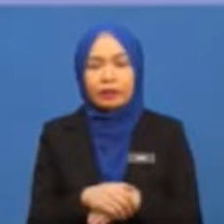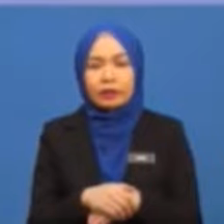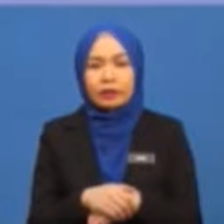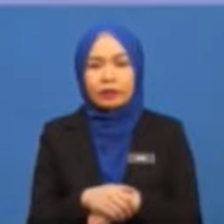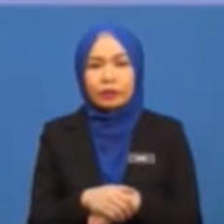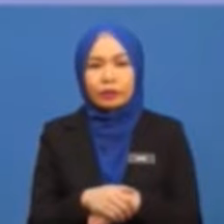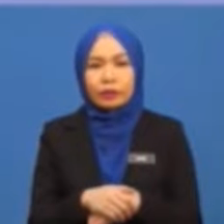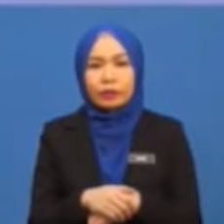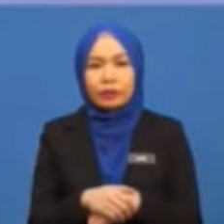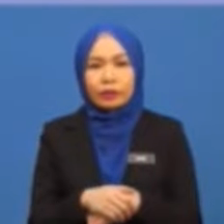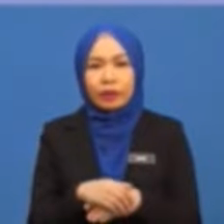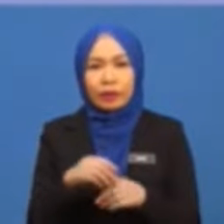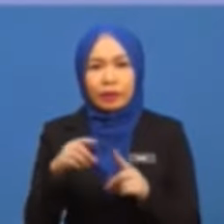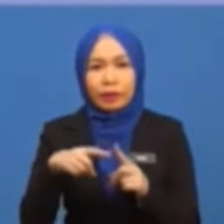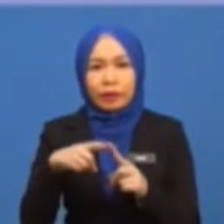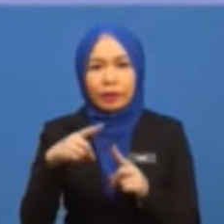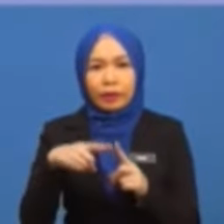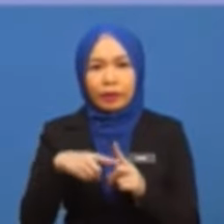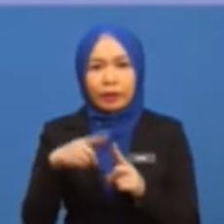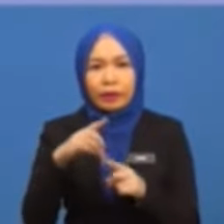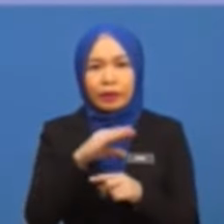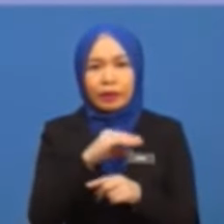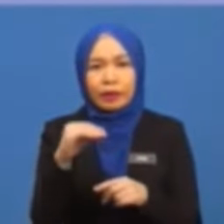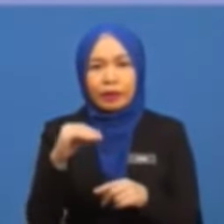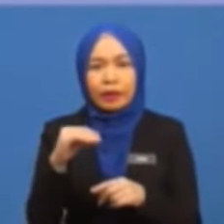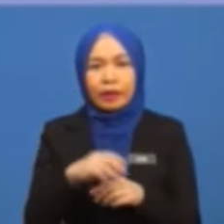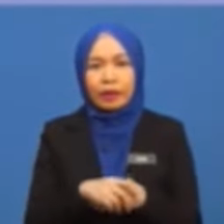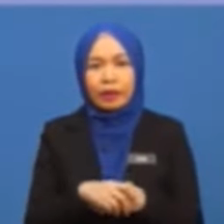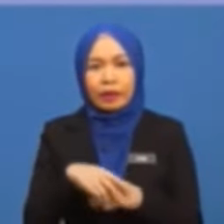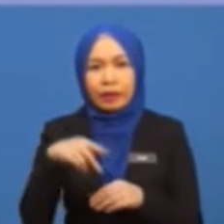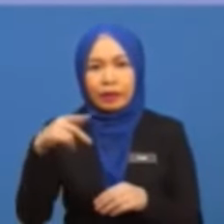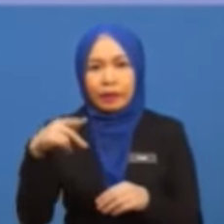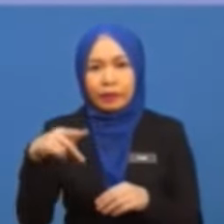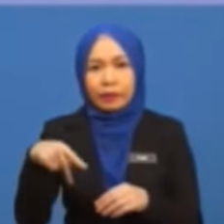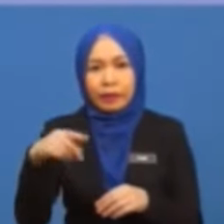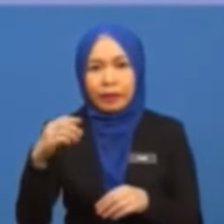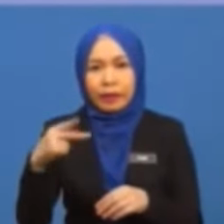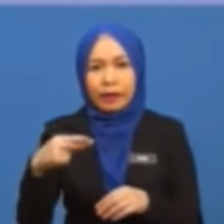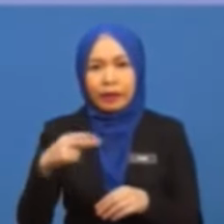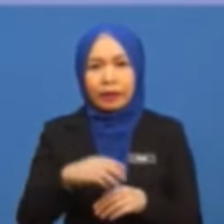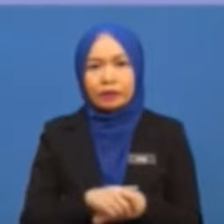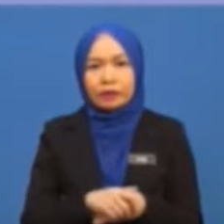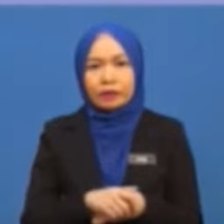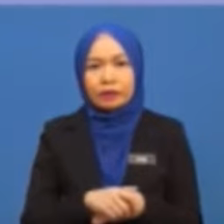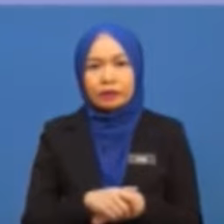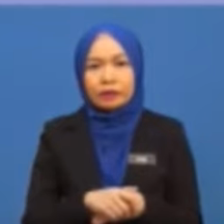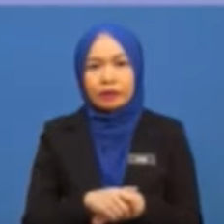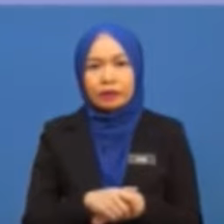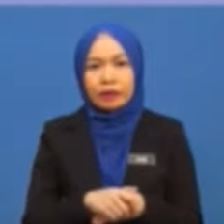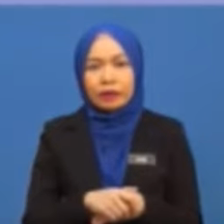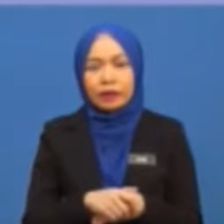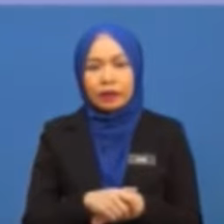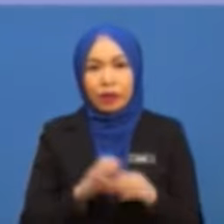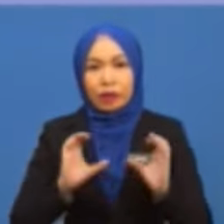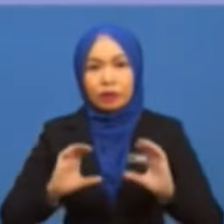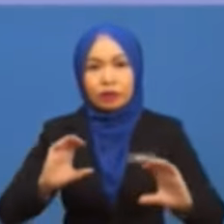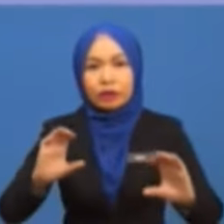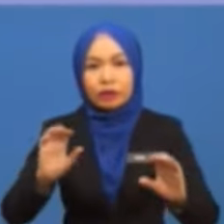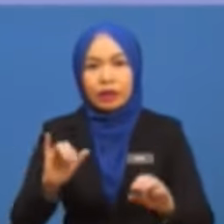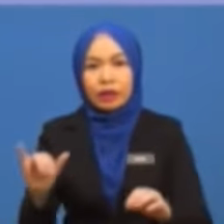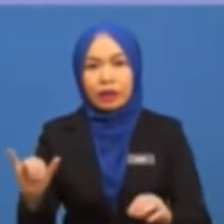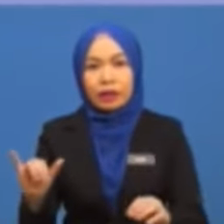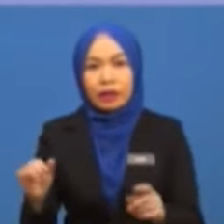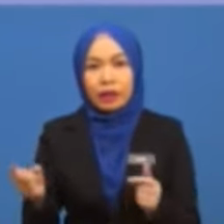Prosedur: pertama, tuangkan 20 cm padu asid hidroklorik yang